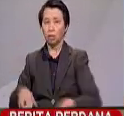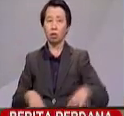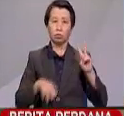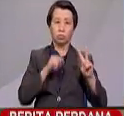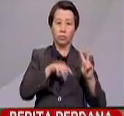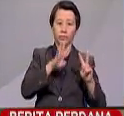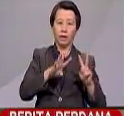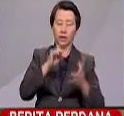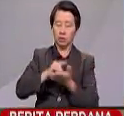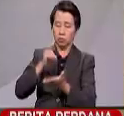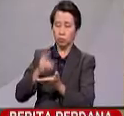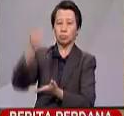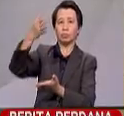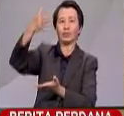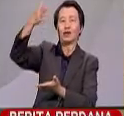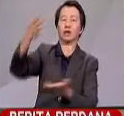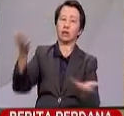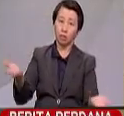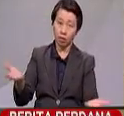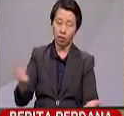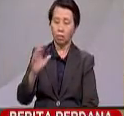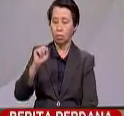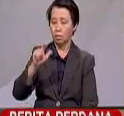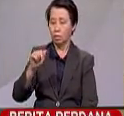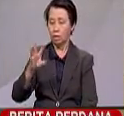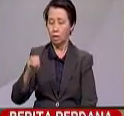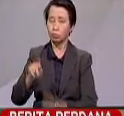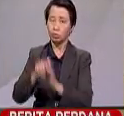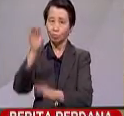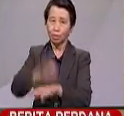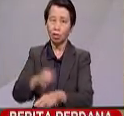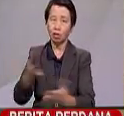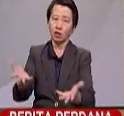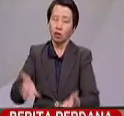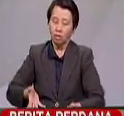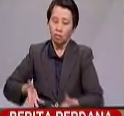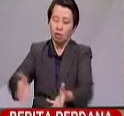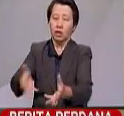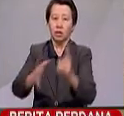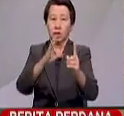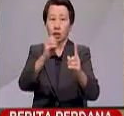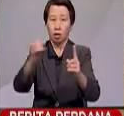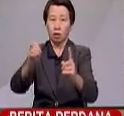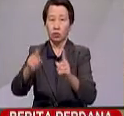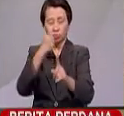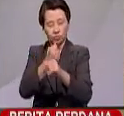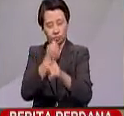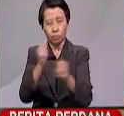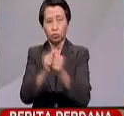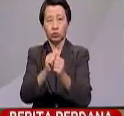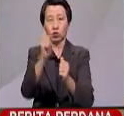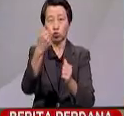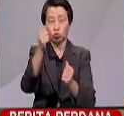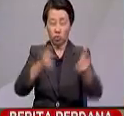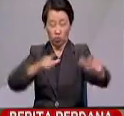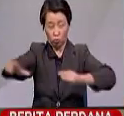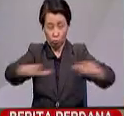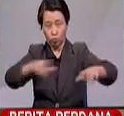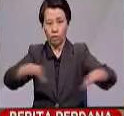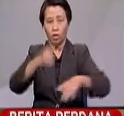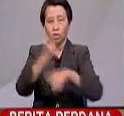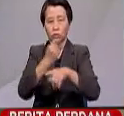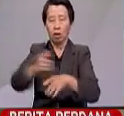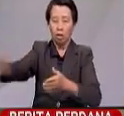2.5 tan di Dataran Merdeka. Alam Flora juga terpaksa mengerahkan 100 petugasnya dengan 10 unit jentera untuk menjalankan